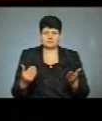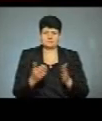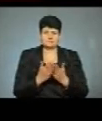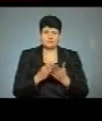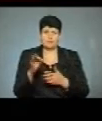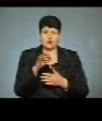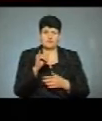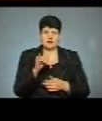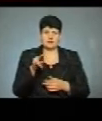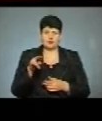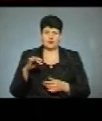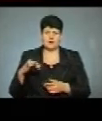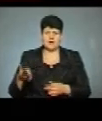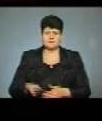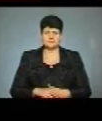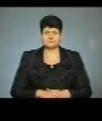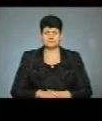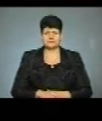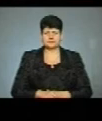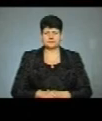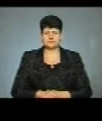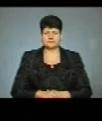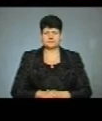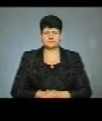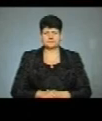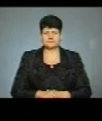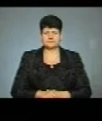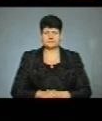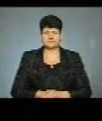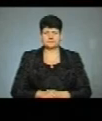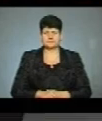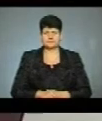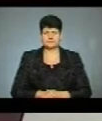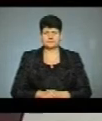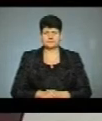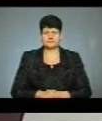Пулюя. Марія Котенко, Марта Журавель. Новини на Суспільному. Тернопіль.